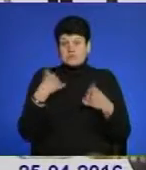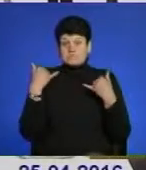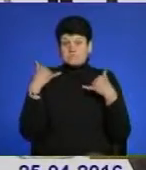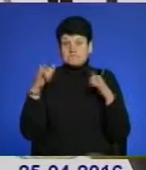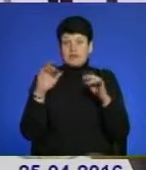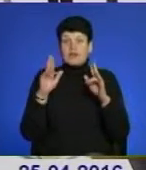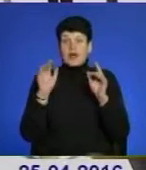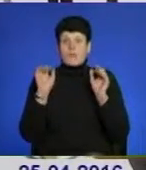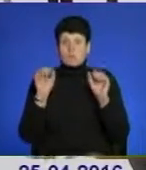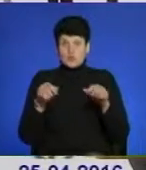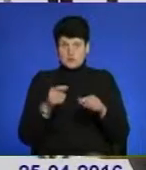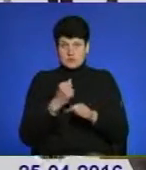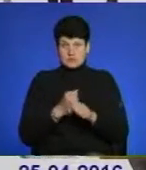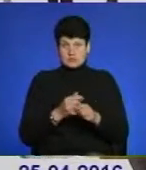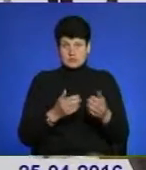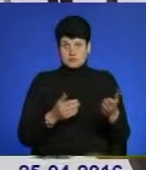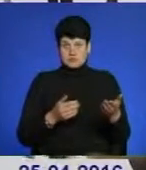як вона може так поступати.